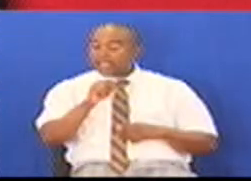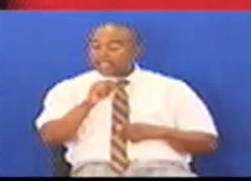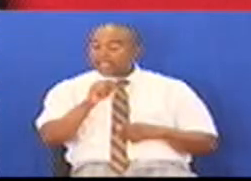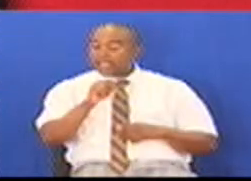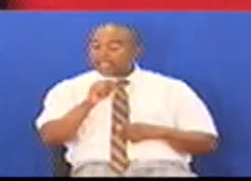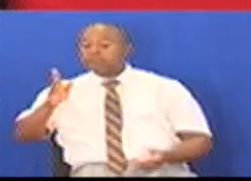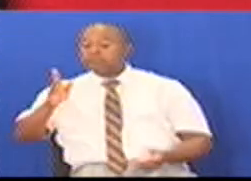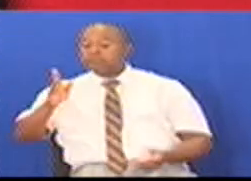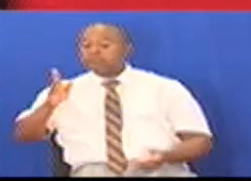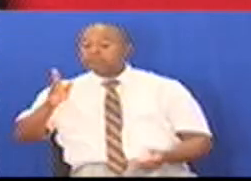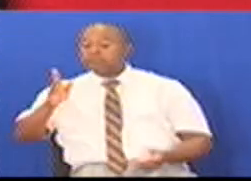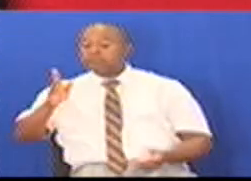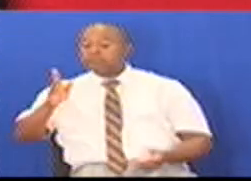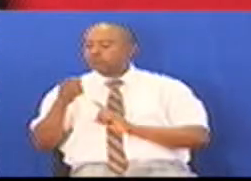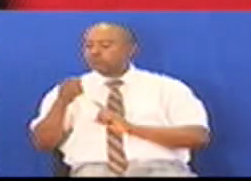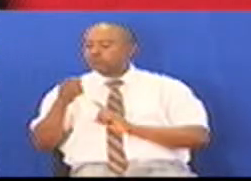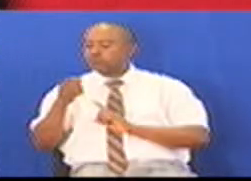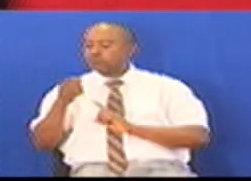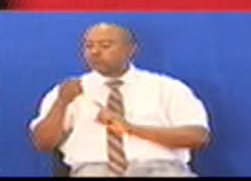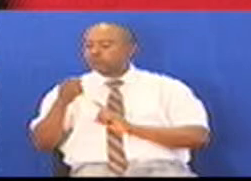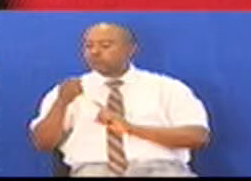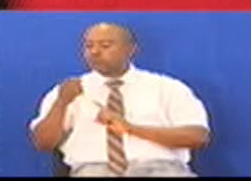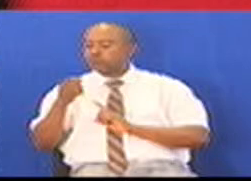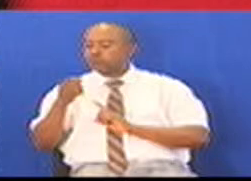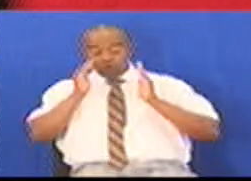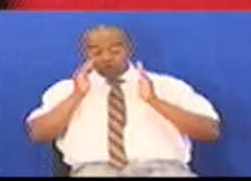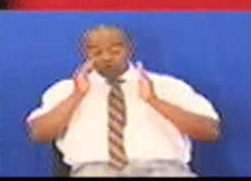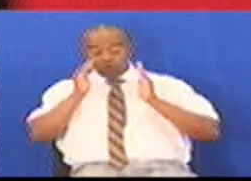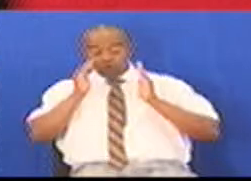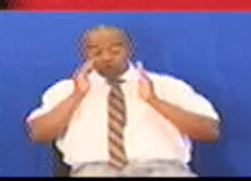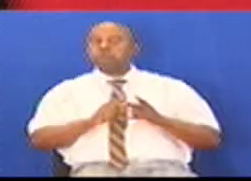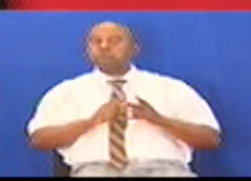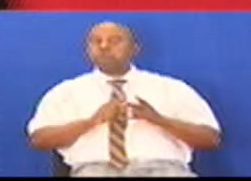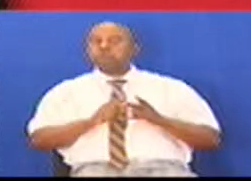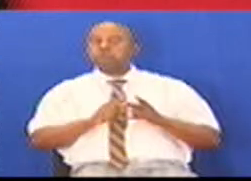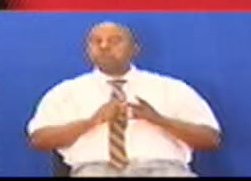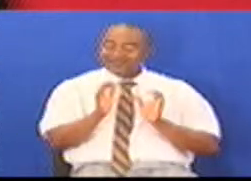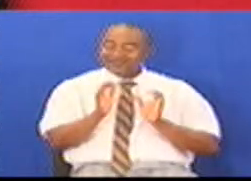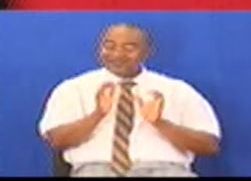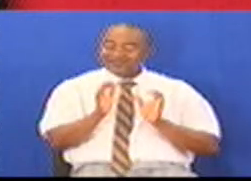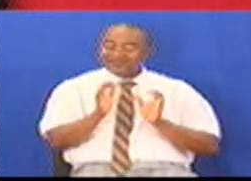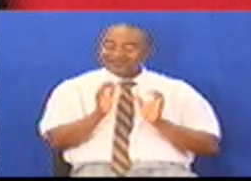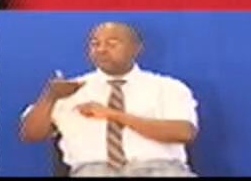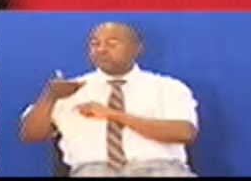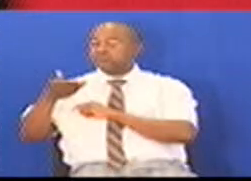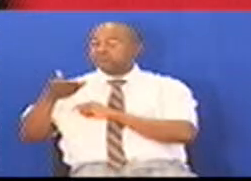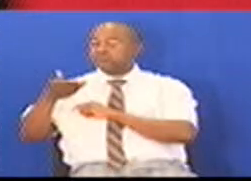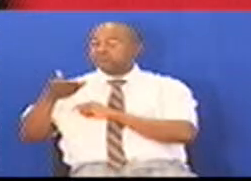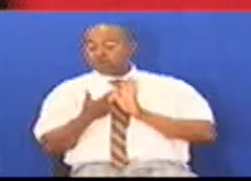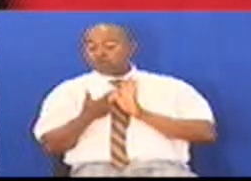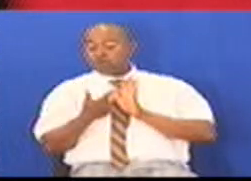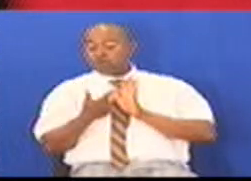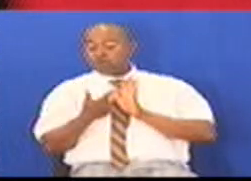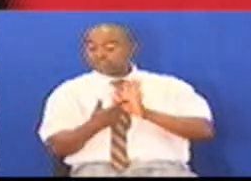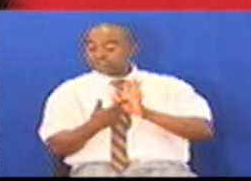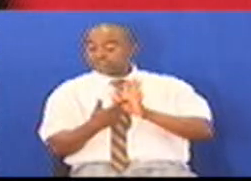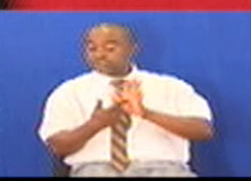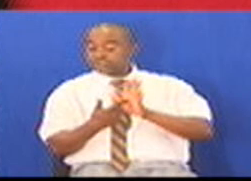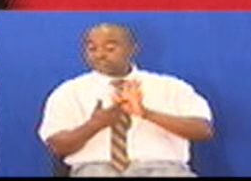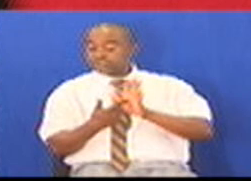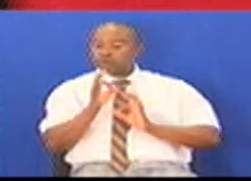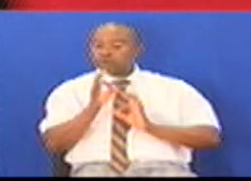na taasisi mbalimbali za serikali kwa ushirikiano wao na mshikamano walioonyesha kwa kamati. Mheshimiwa